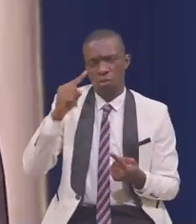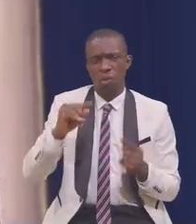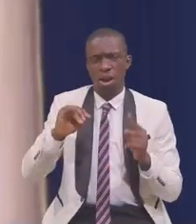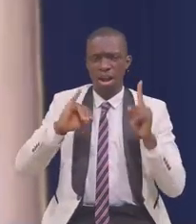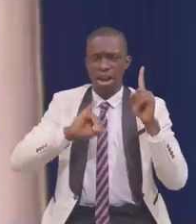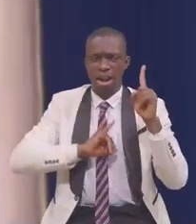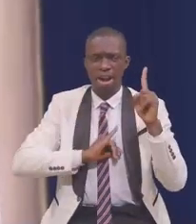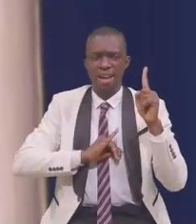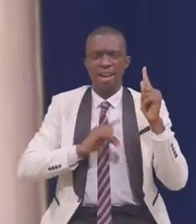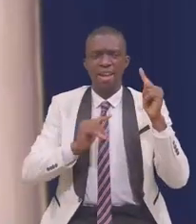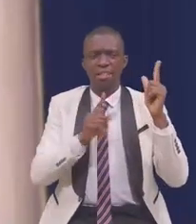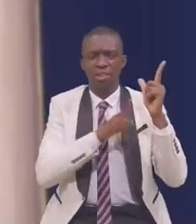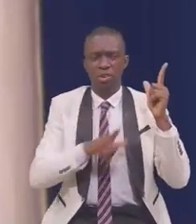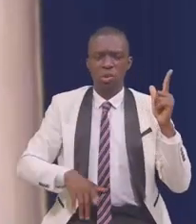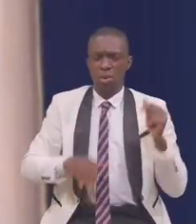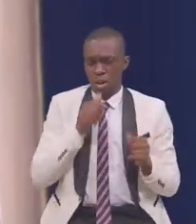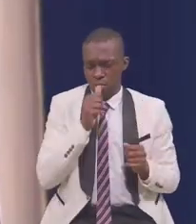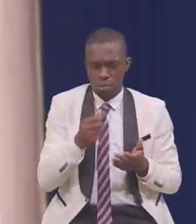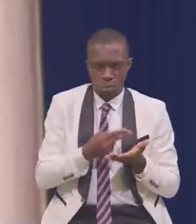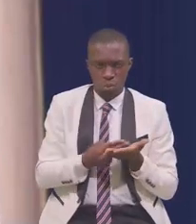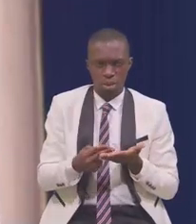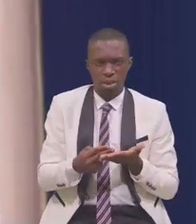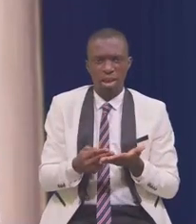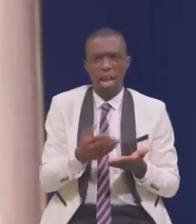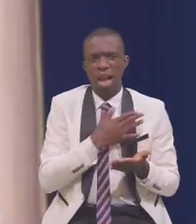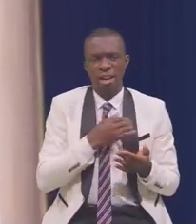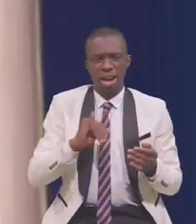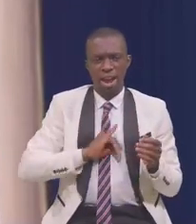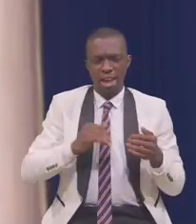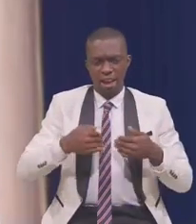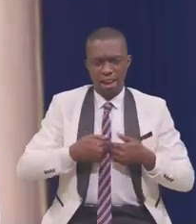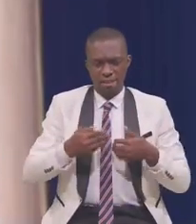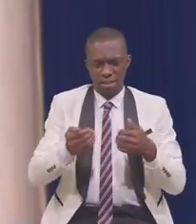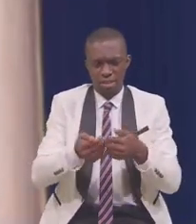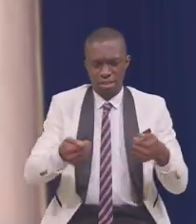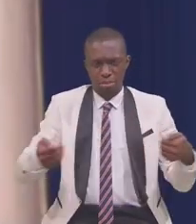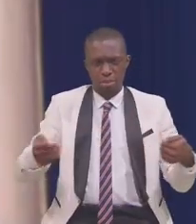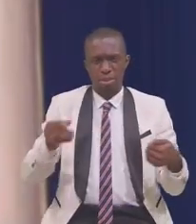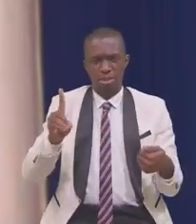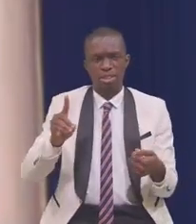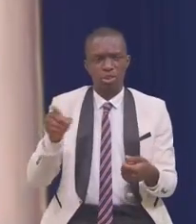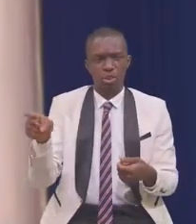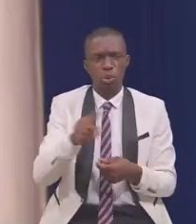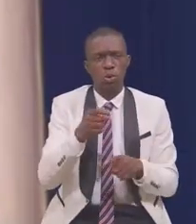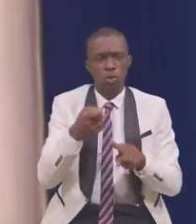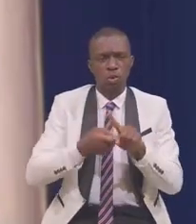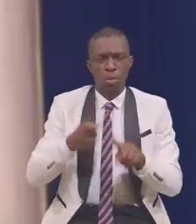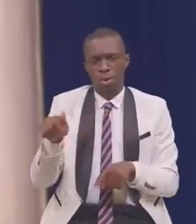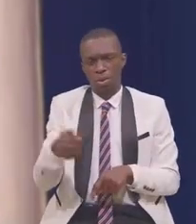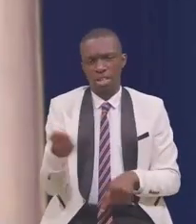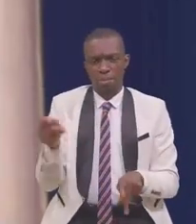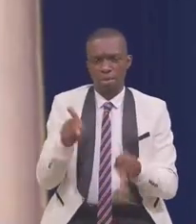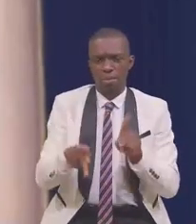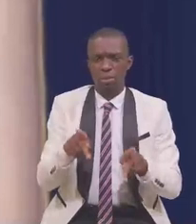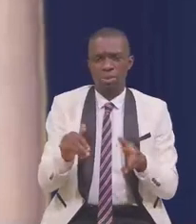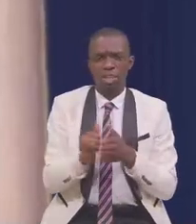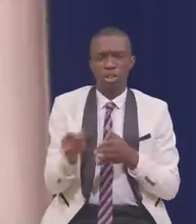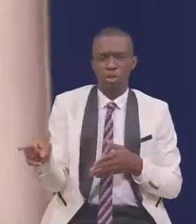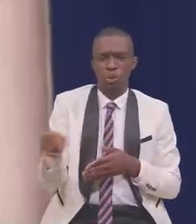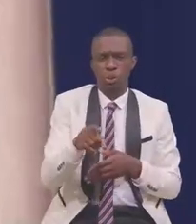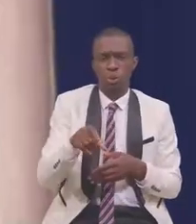ai séparé des peuples afin que vous soyez à moi. Donc, vous voyez ce que